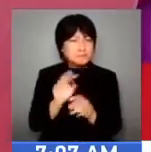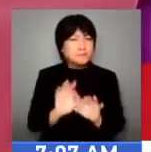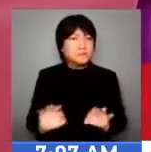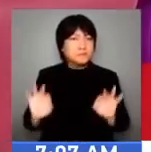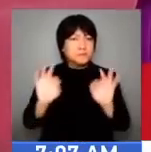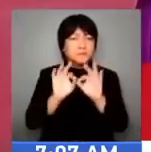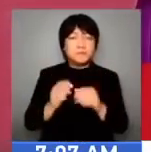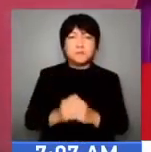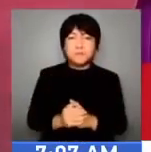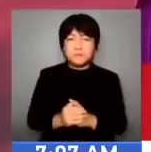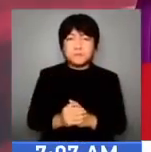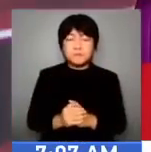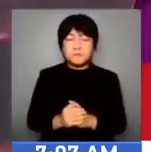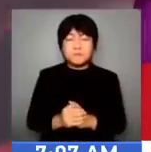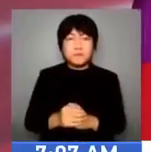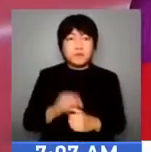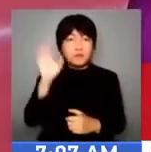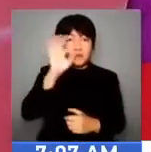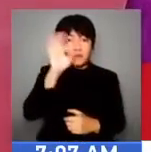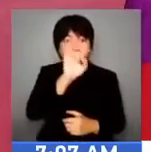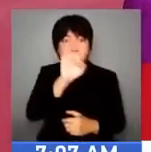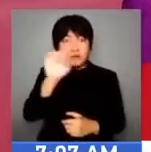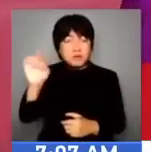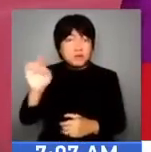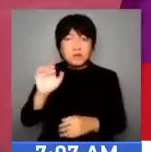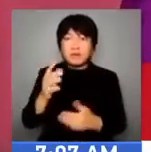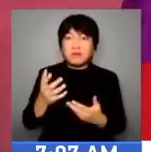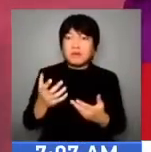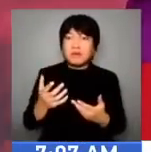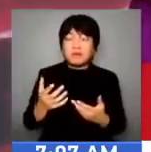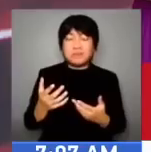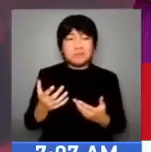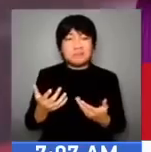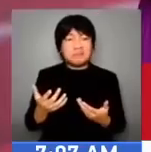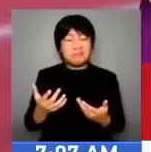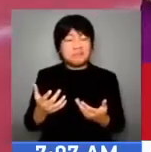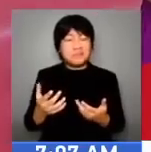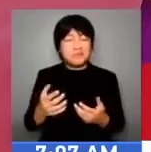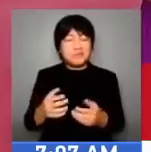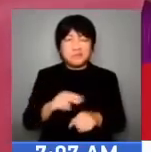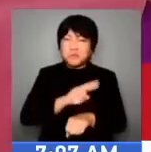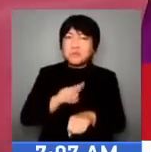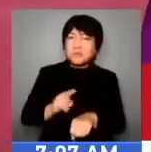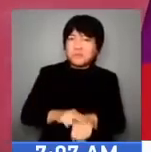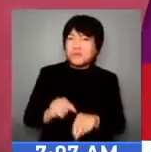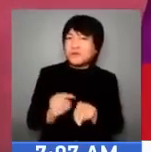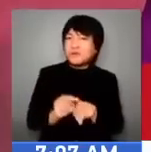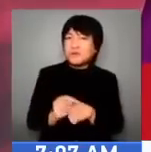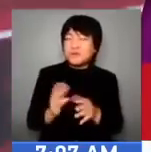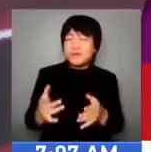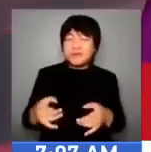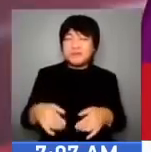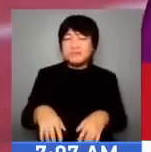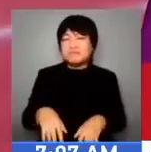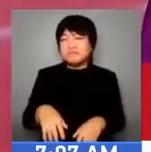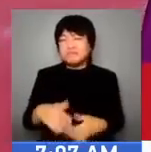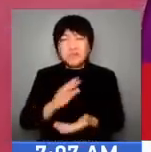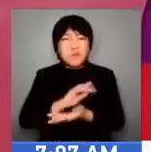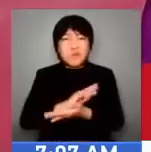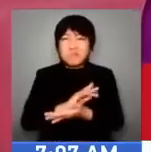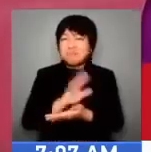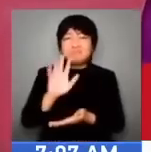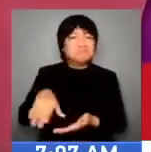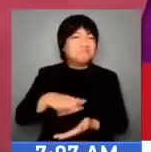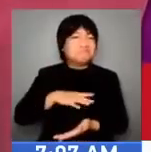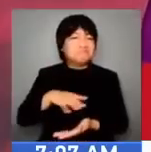kababayan natin, parang wala na sa consciousness sa consciousness yung COVID-19. Although, nakikita naman natin, halimbawa sa